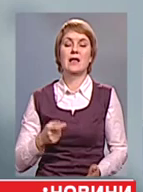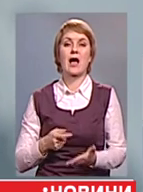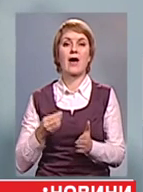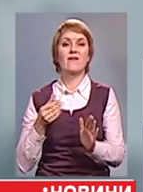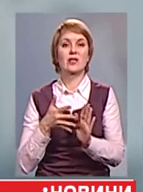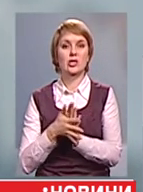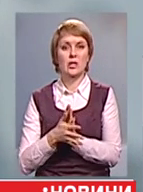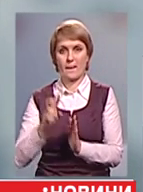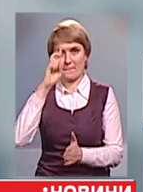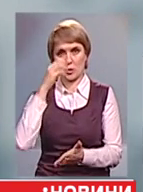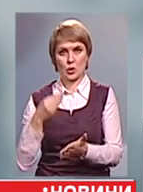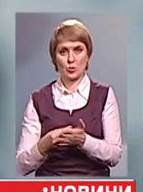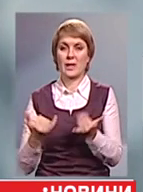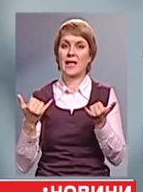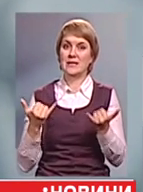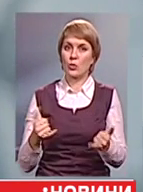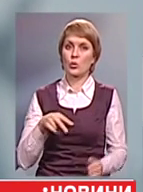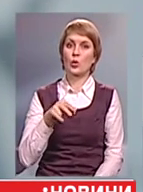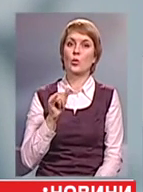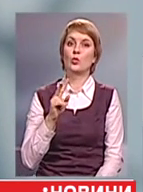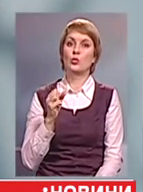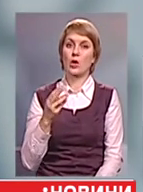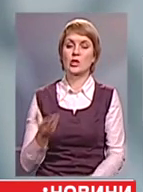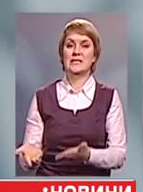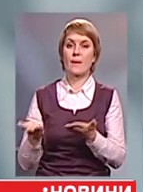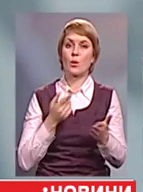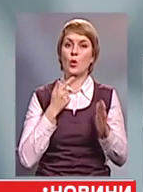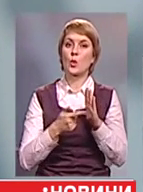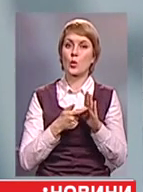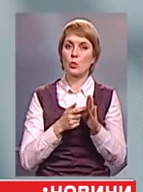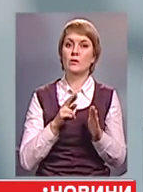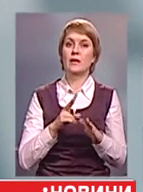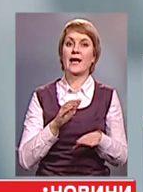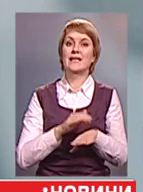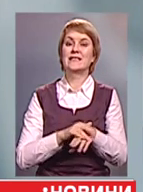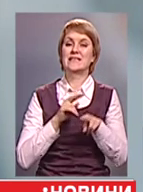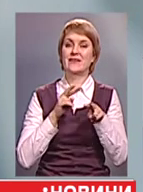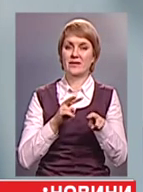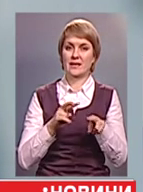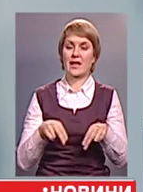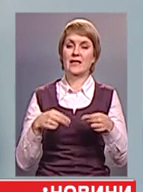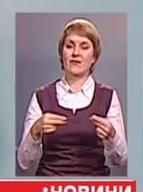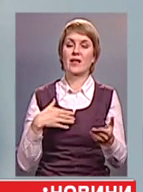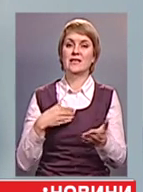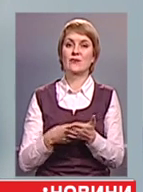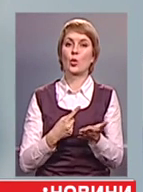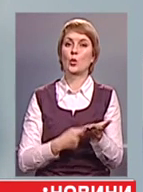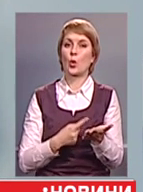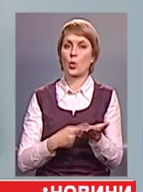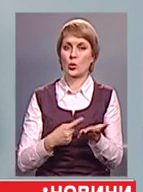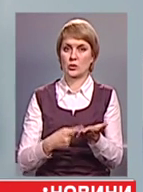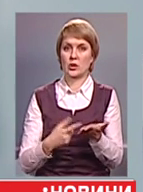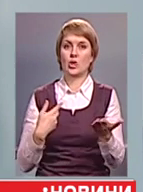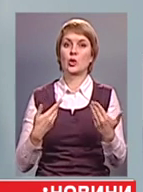бюджетних коштів. Сьогодні пані Лукаш запрошена на допит поки що у якості свідка, давала свої покази. Що стосується